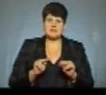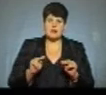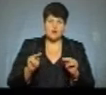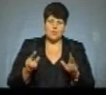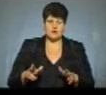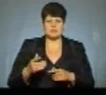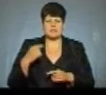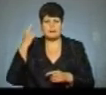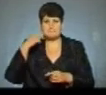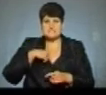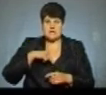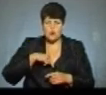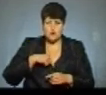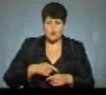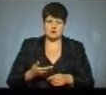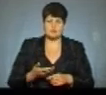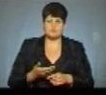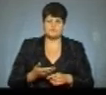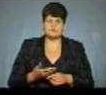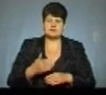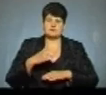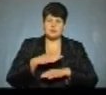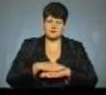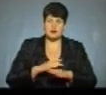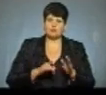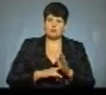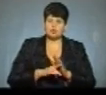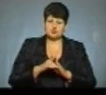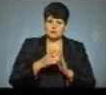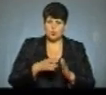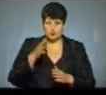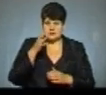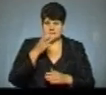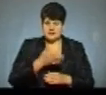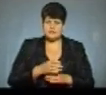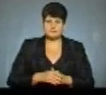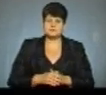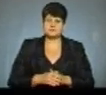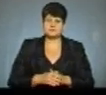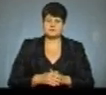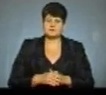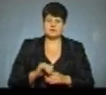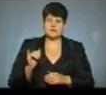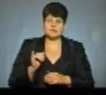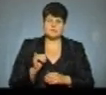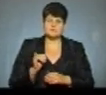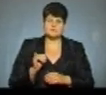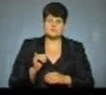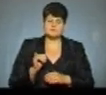із психології, із предмету початкової освіти, із